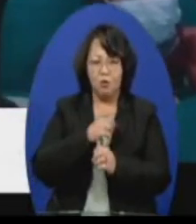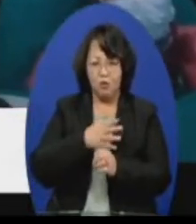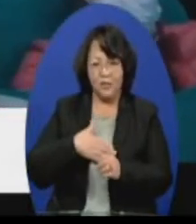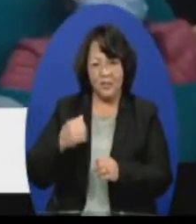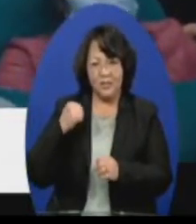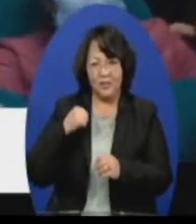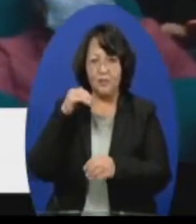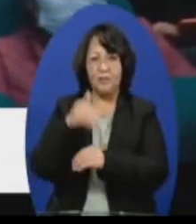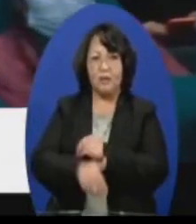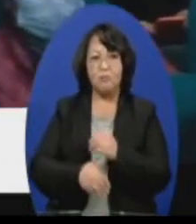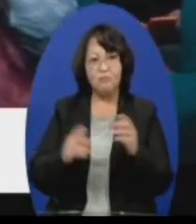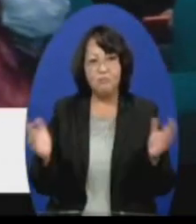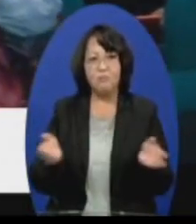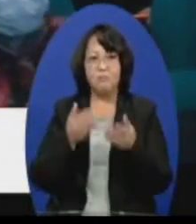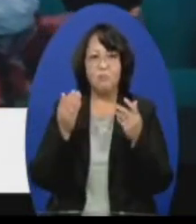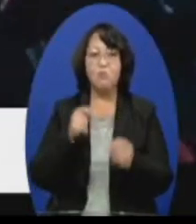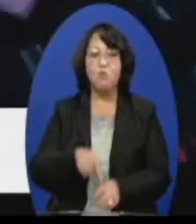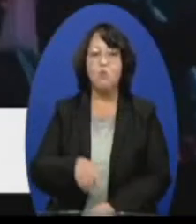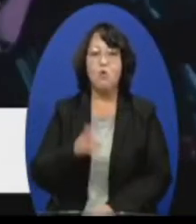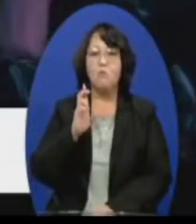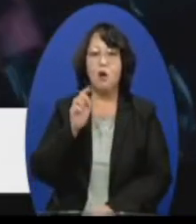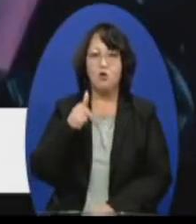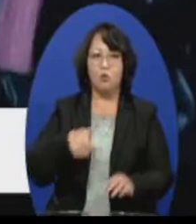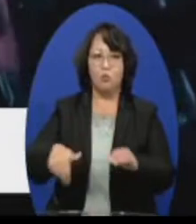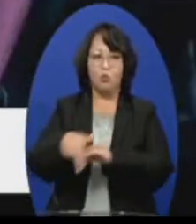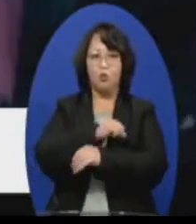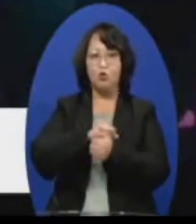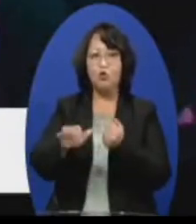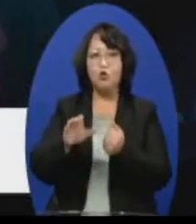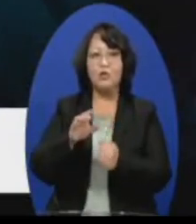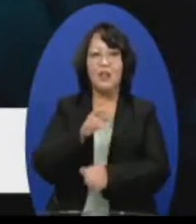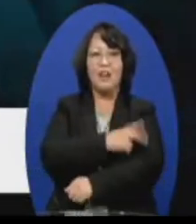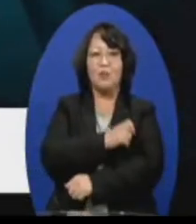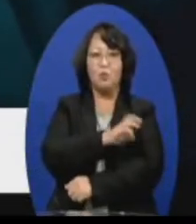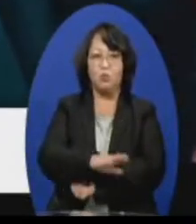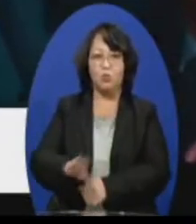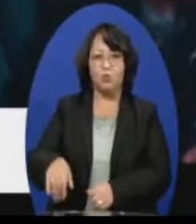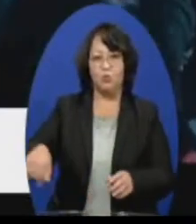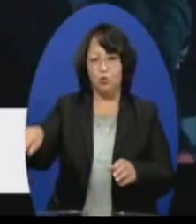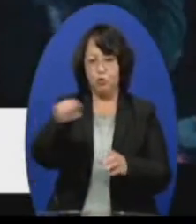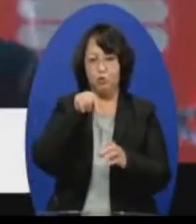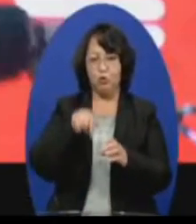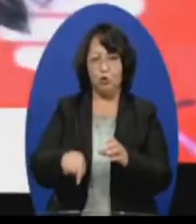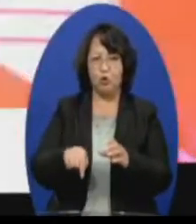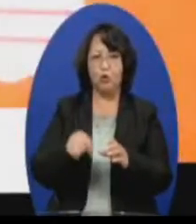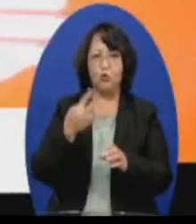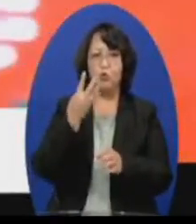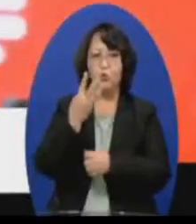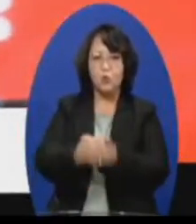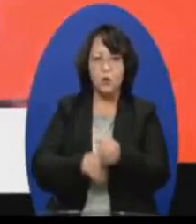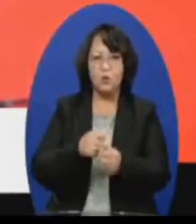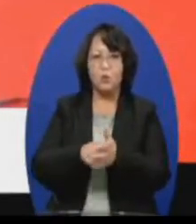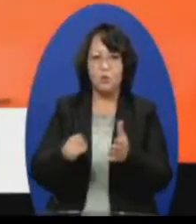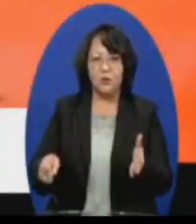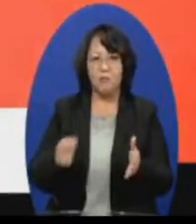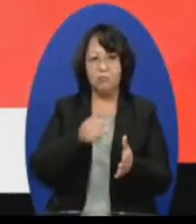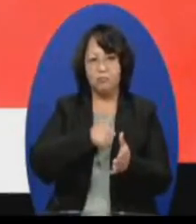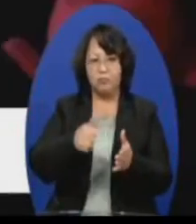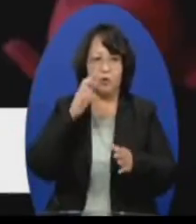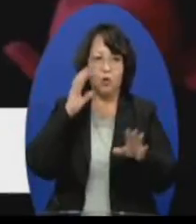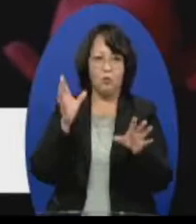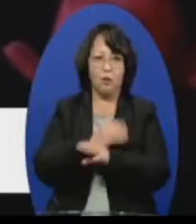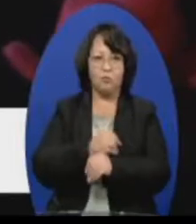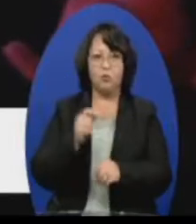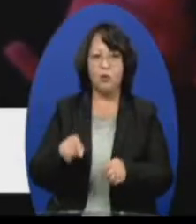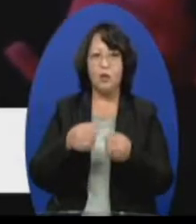байна. Шилдэг бизнес төслийн уралдааныг Баянгол дүүргийн төгс хангийн сурагчдын дунд дөрөв дэх жилдээ уламжлал болгон зохион байгуулж байна. Улаанбаатар